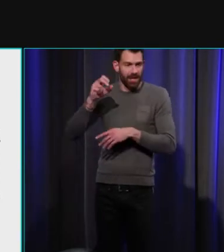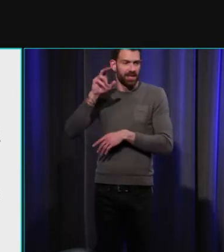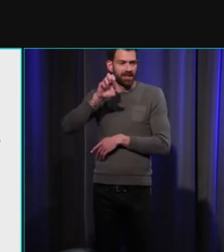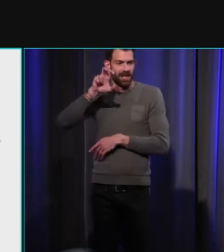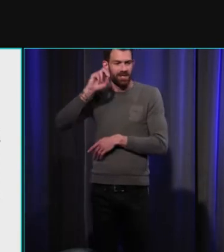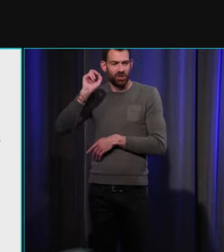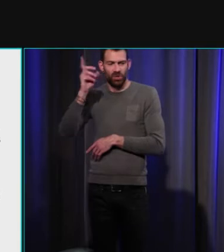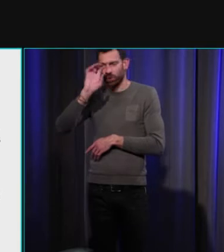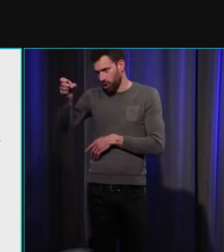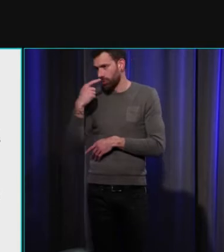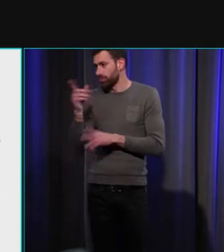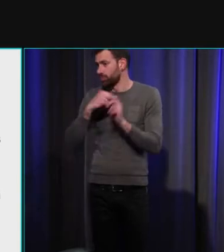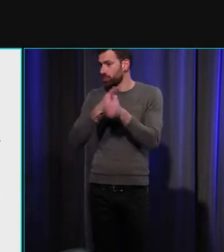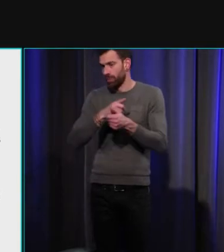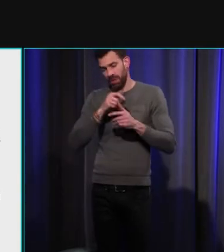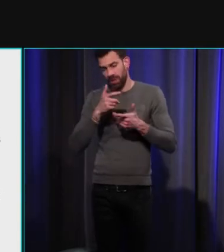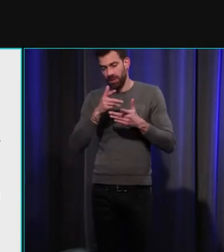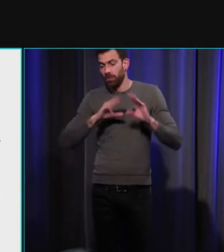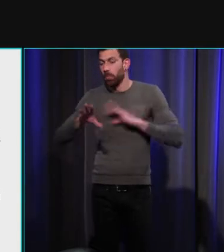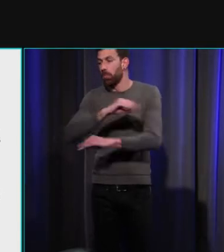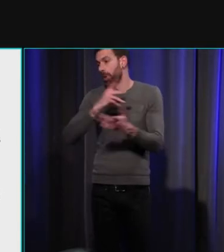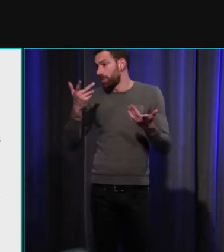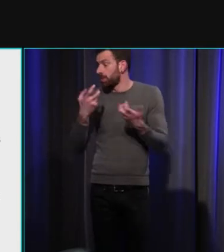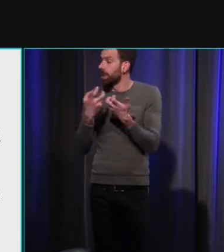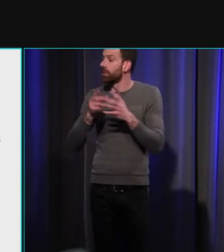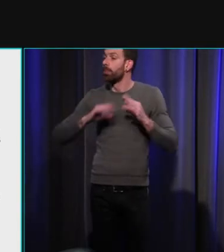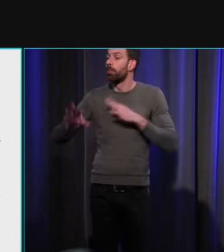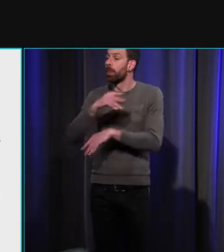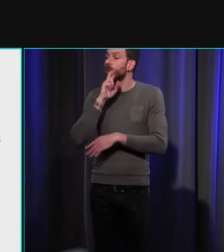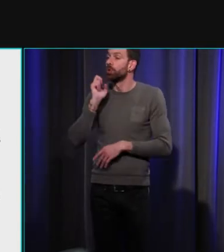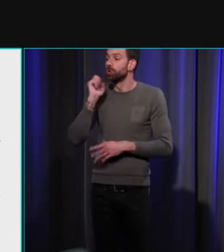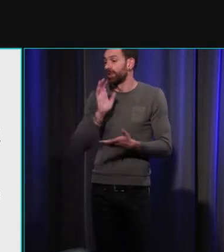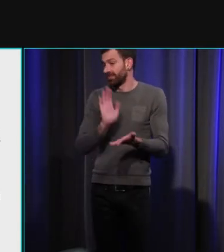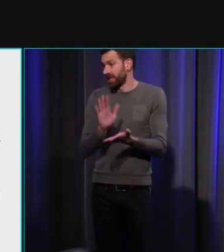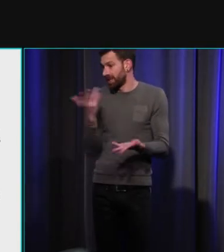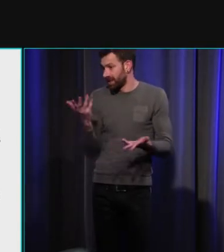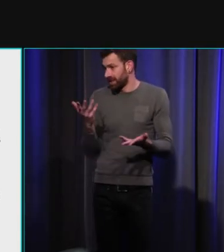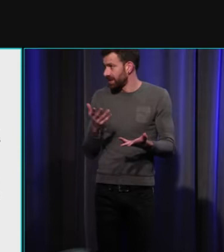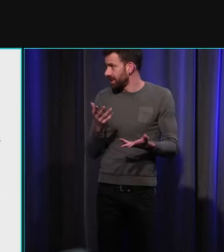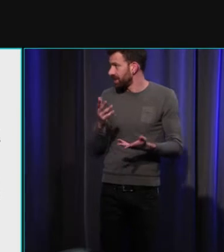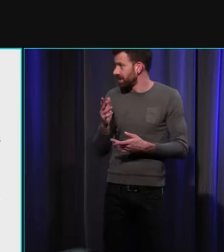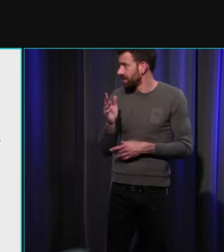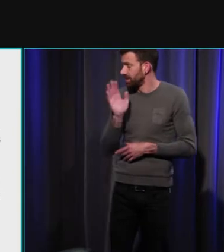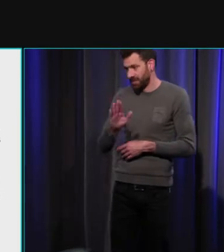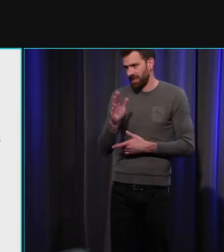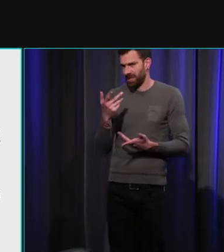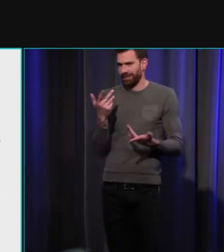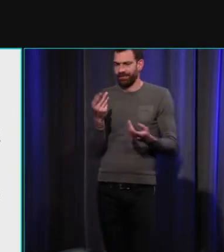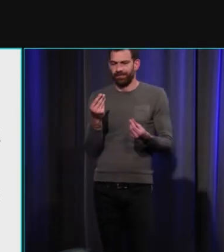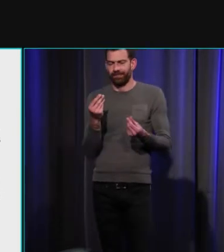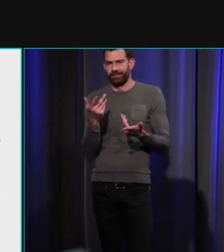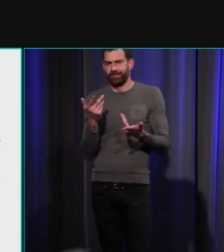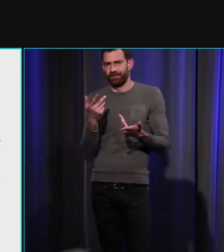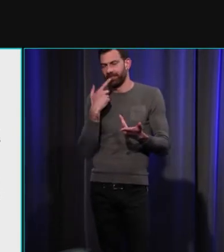qu'est ce qui se passe avec le peuple juif qui est le type de l'église le type le type ses cinq sens en isc en